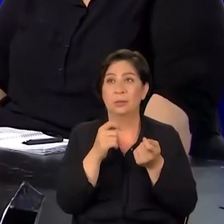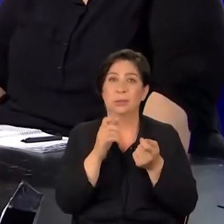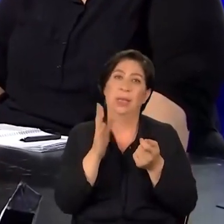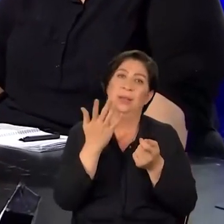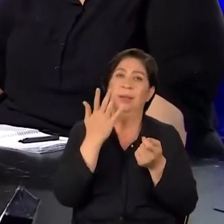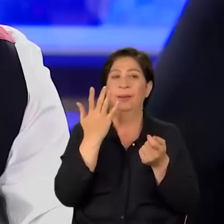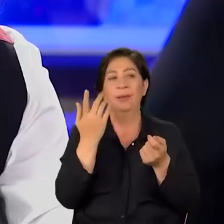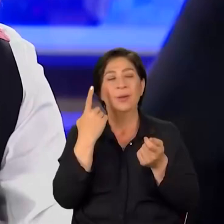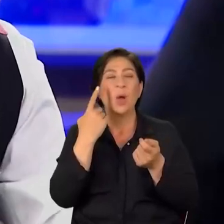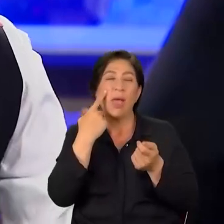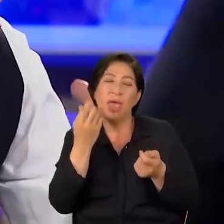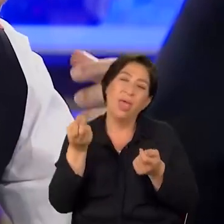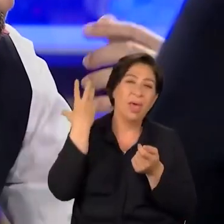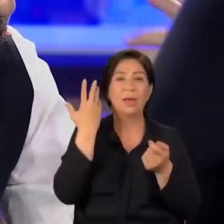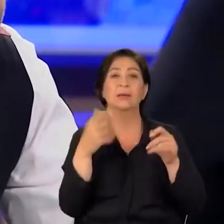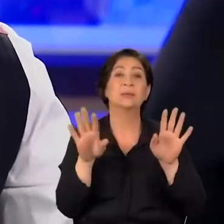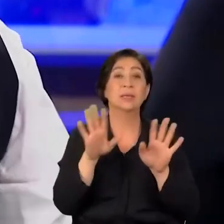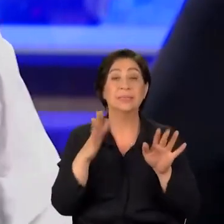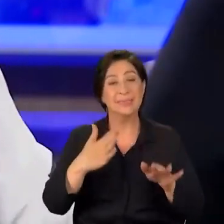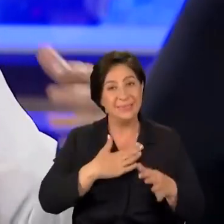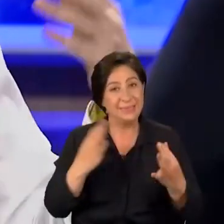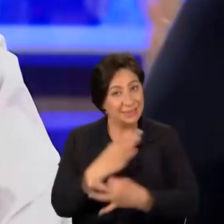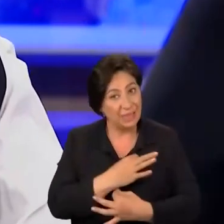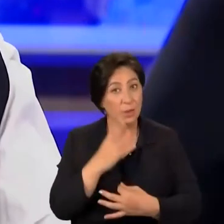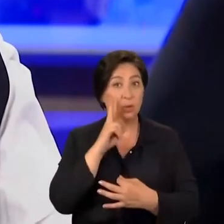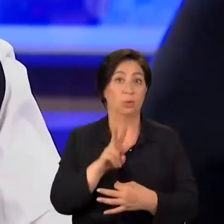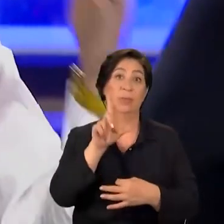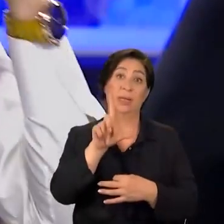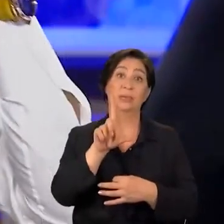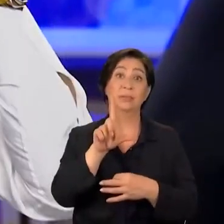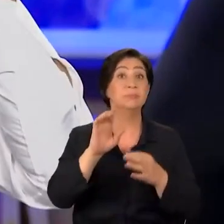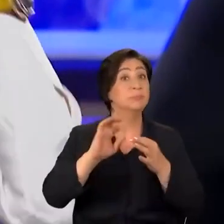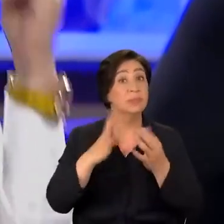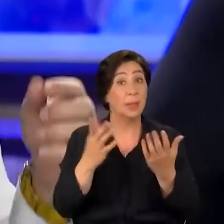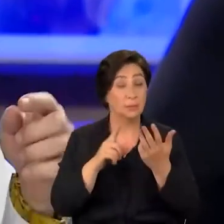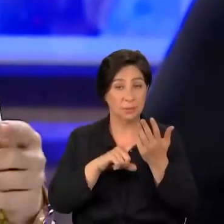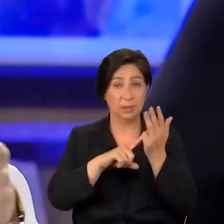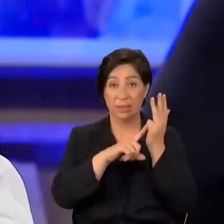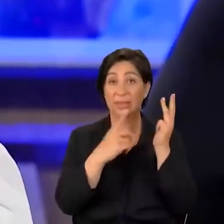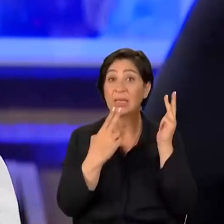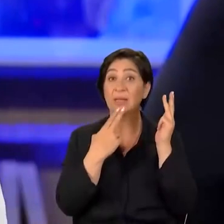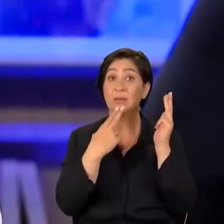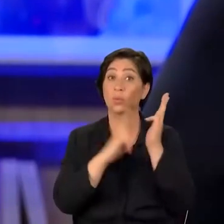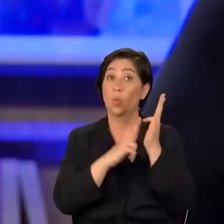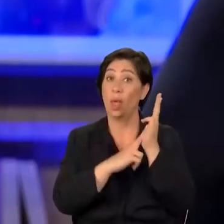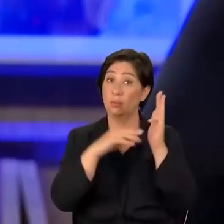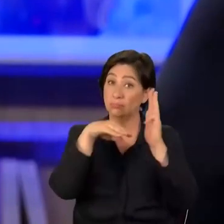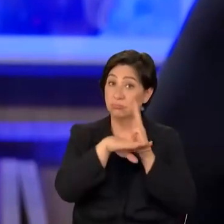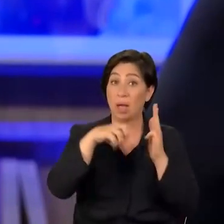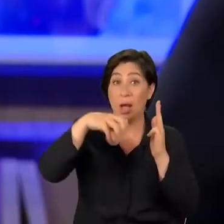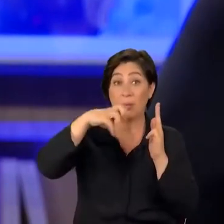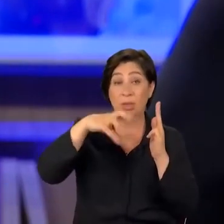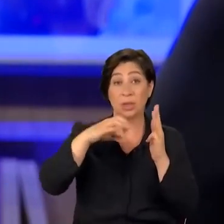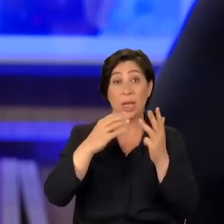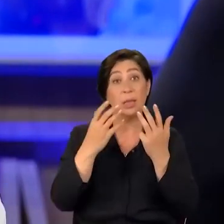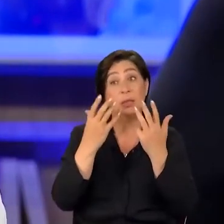oradaki çaba da reddedilebilir yani nasıl söyleyeyim saygı duyulması gereken tabii, bir hayır, çaba. Hayır, çünkü bir kere kadınları parti üyesi